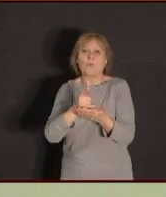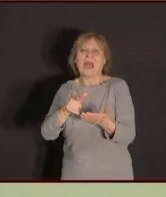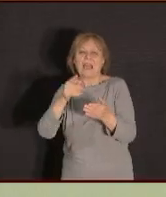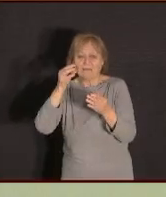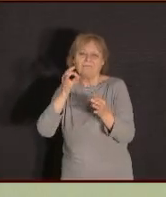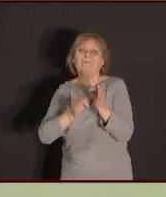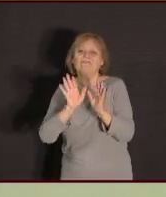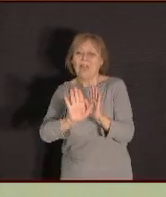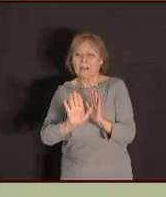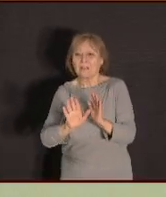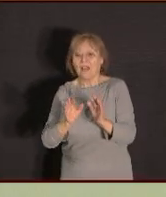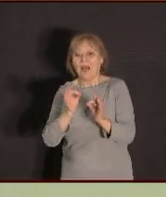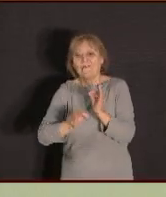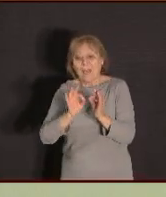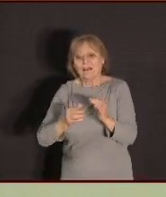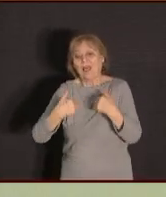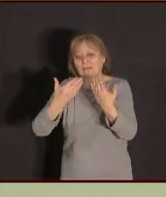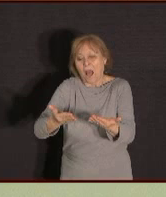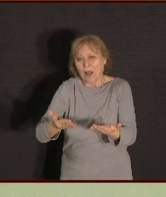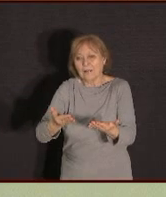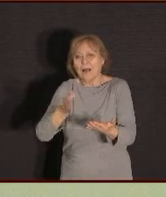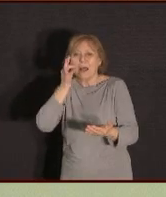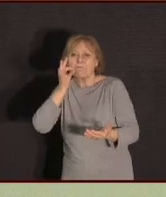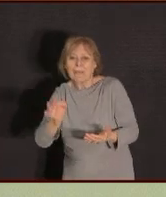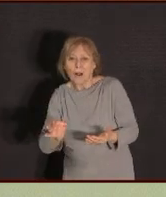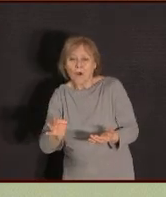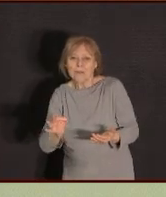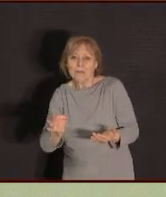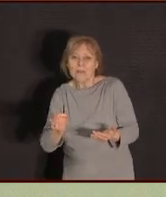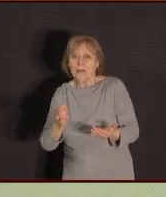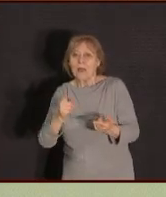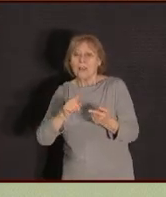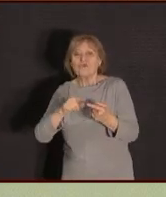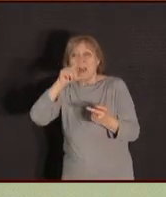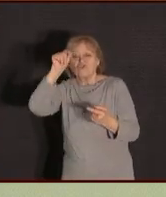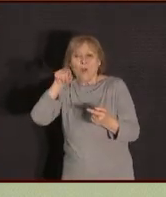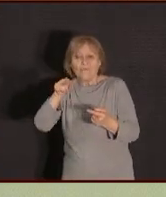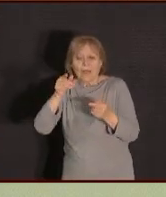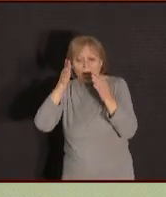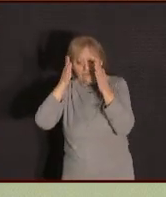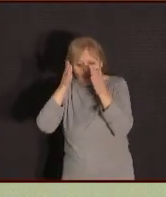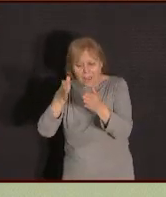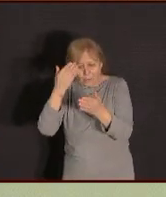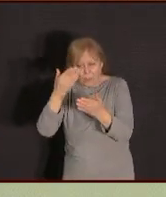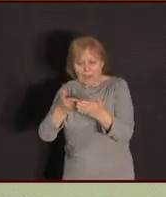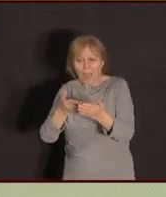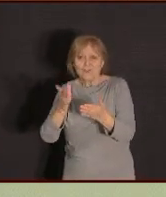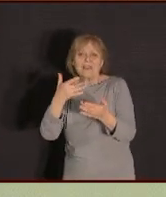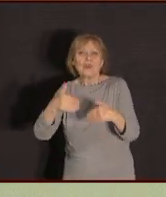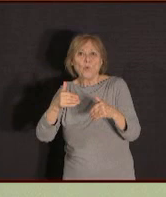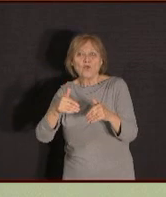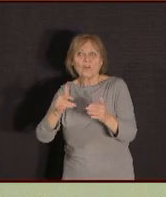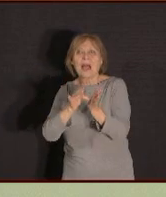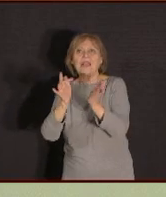Vera je dar, je milost. In tudi, če človek veruje, še ni nujno, da Jezusa